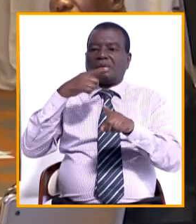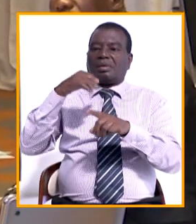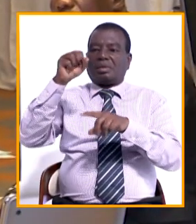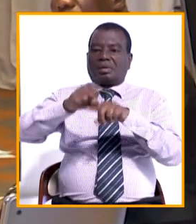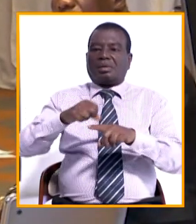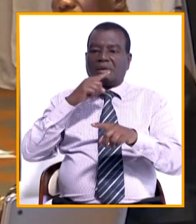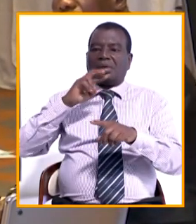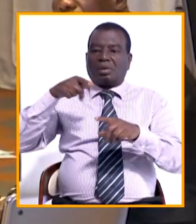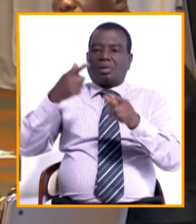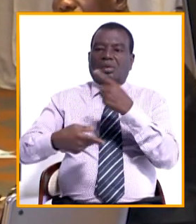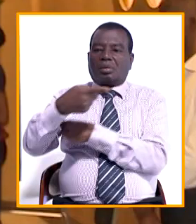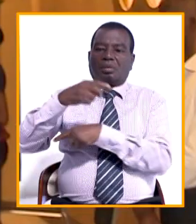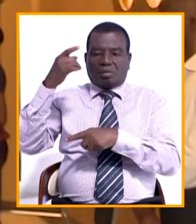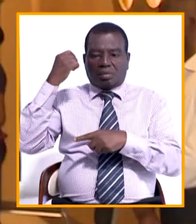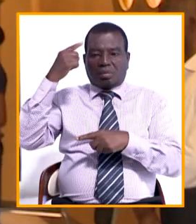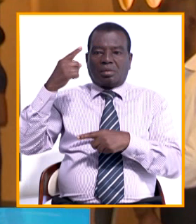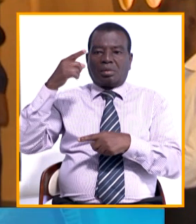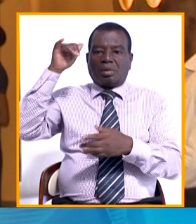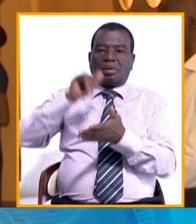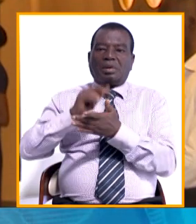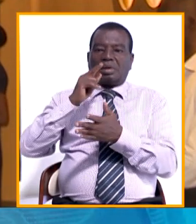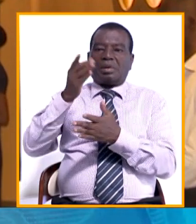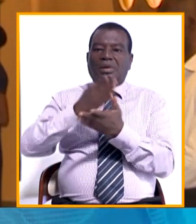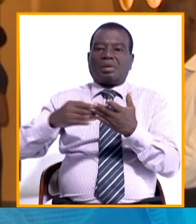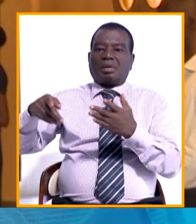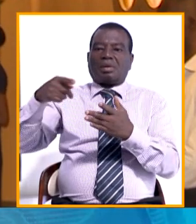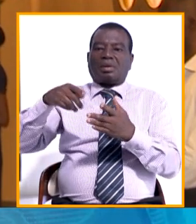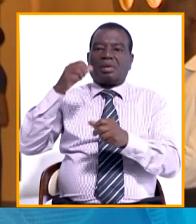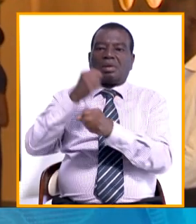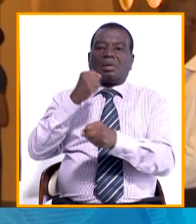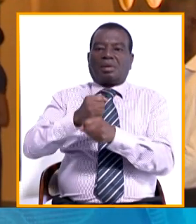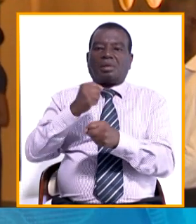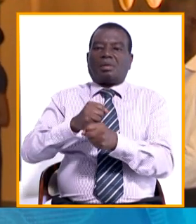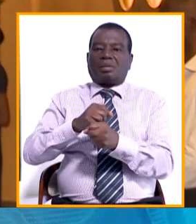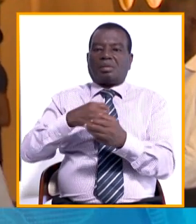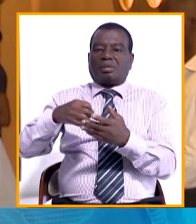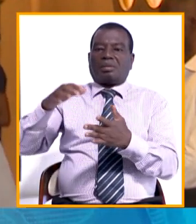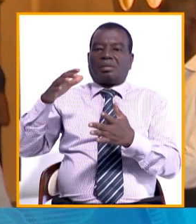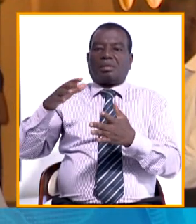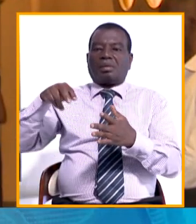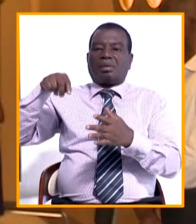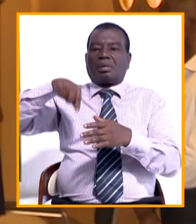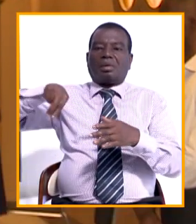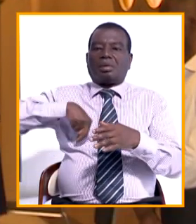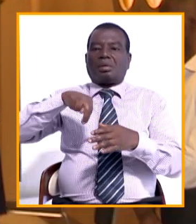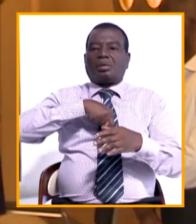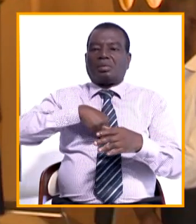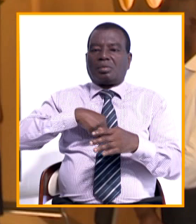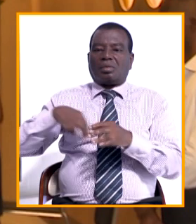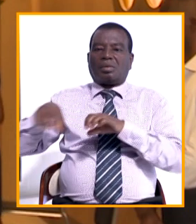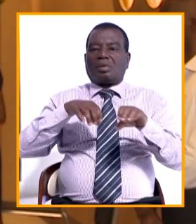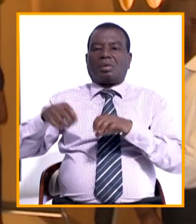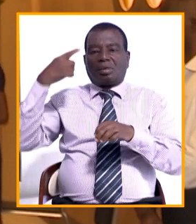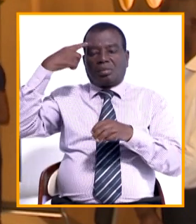ils sont aujourd'hui instruits. C'est quelque part un travail de reddition que nous faisons à l'endroit